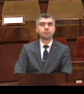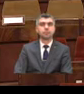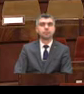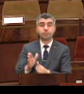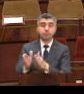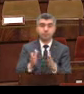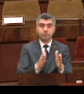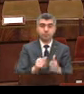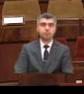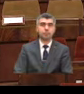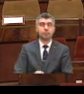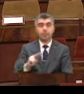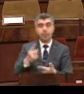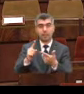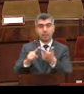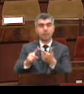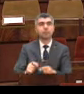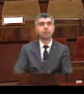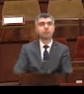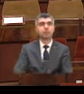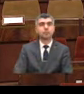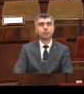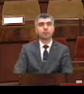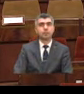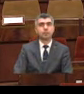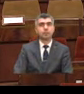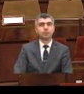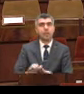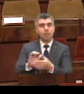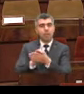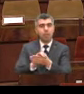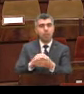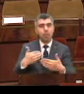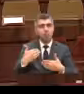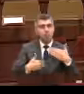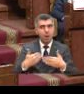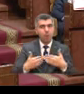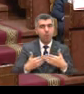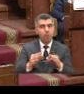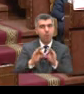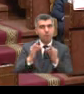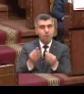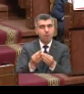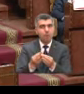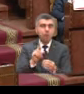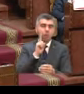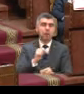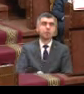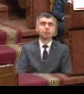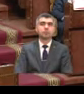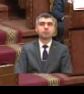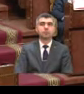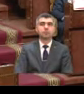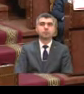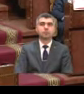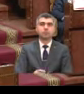ننتقل للقطاع الثاني والأخير في هذه الجلسة، وهو قطاع التضامن والتنمية الاجتماعية والمساواة والأسرة.